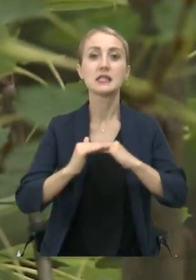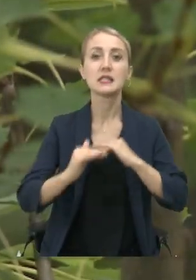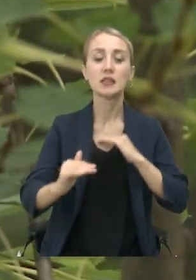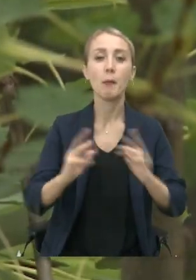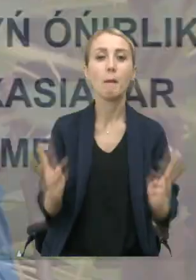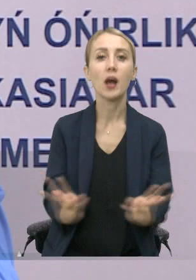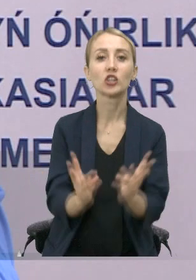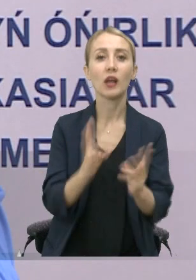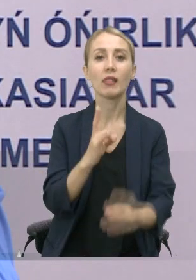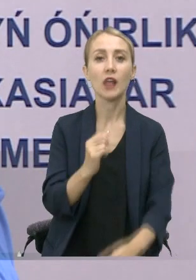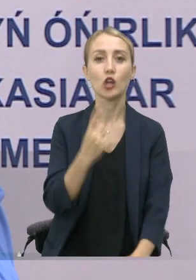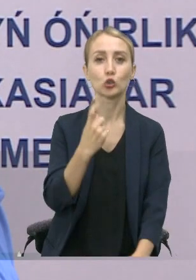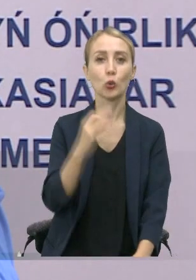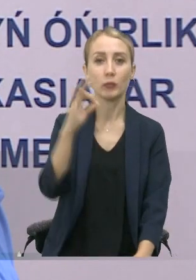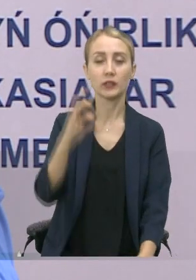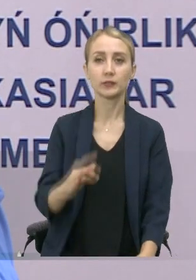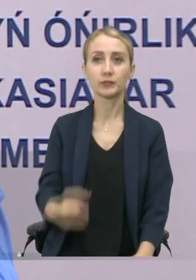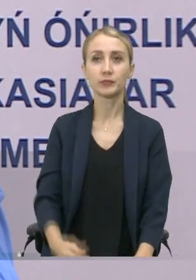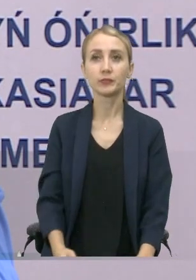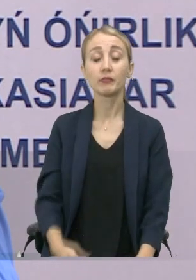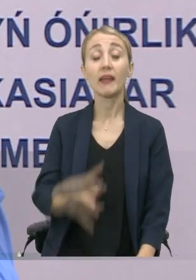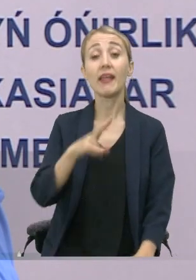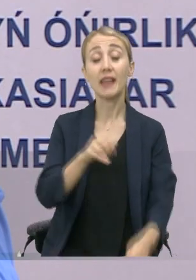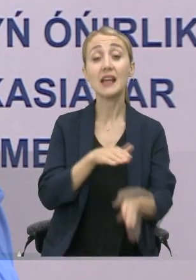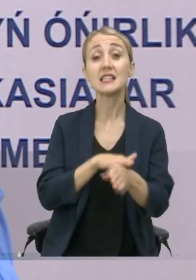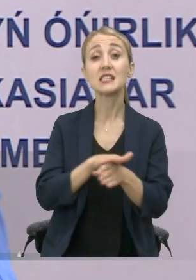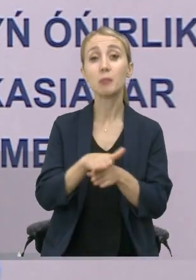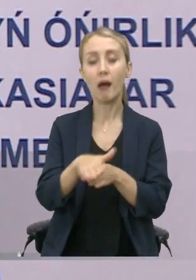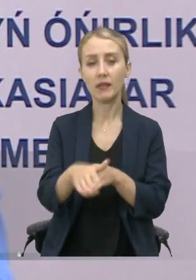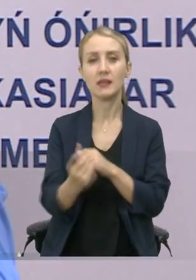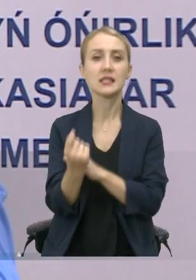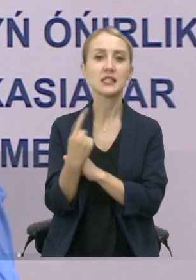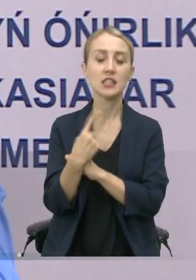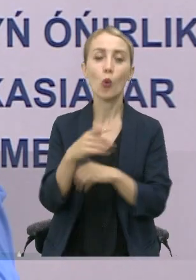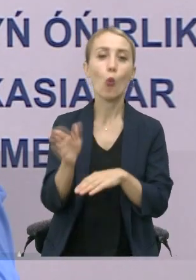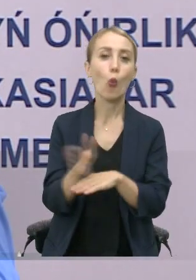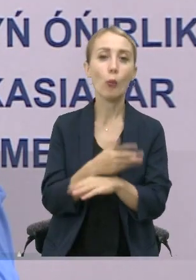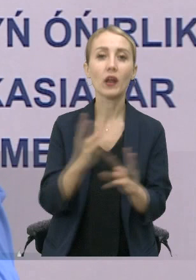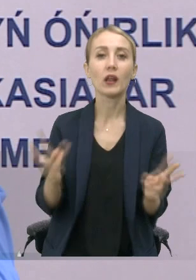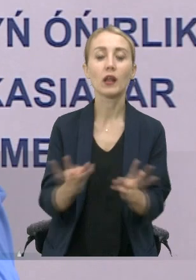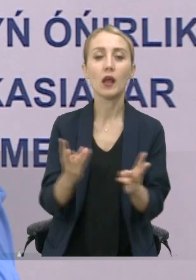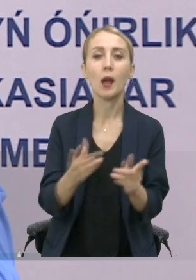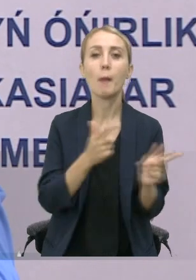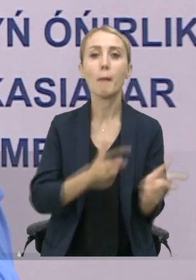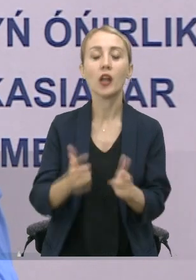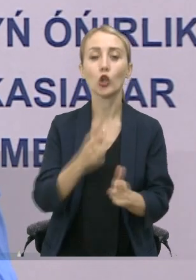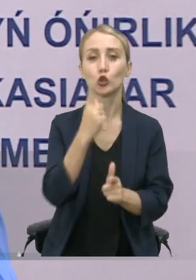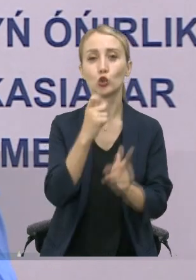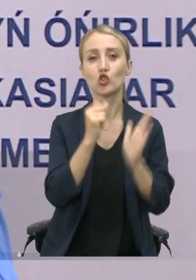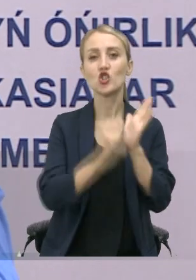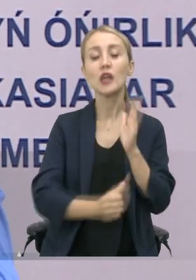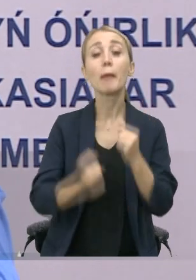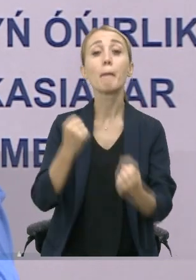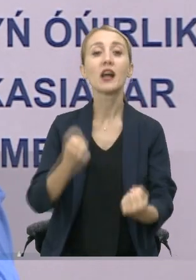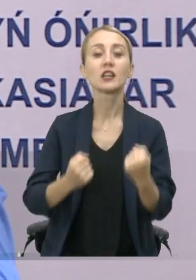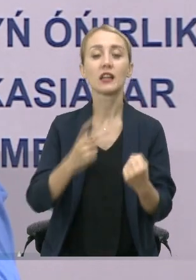100% для исполнения задач по ликвидации лесных и степных пожаров департамент подготовлен 160 единиц техники